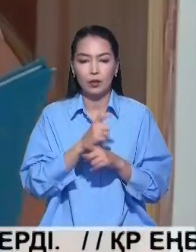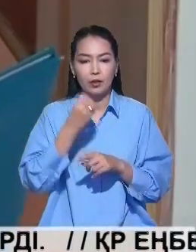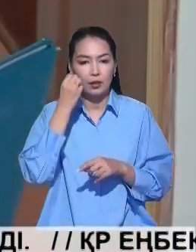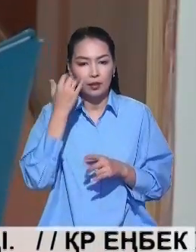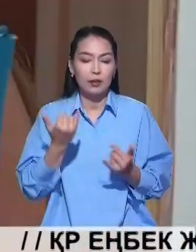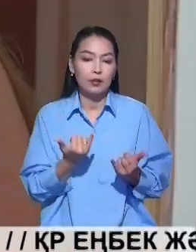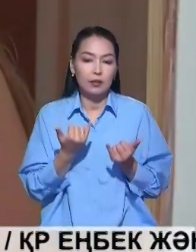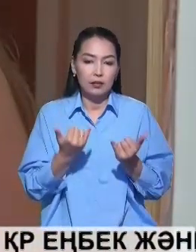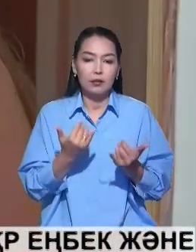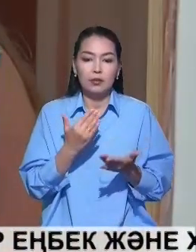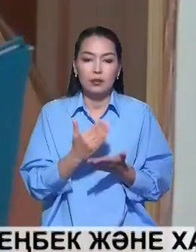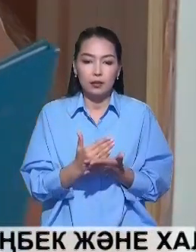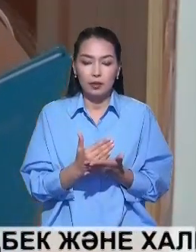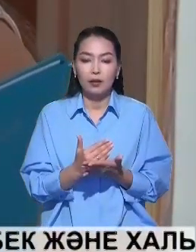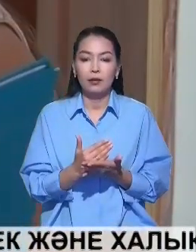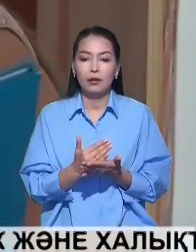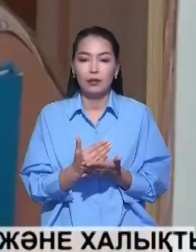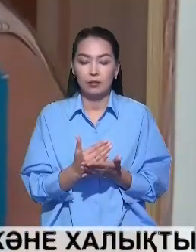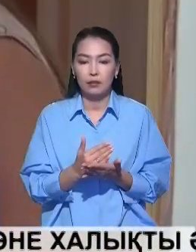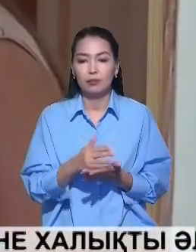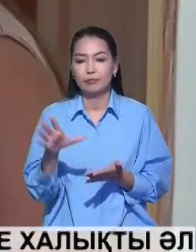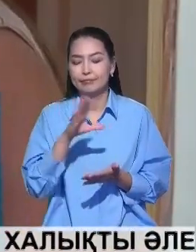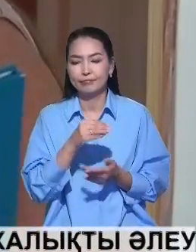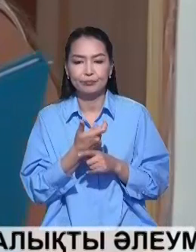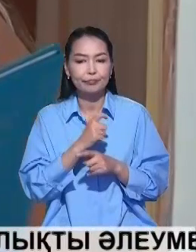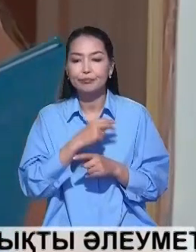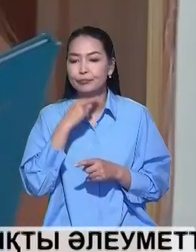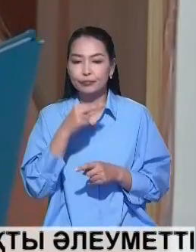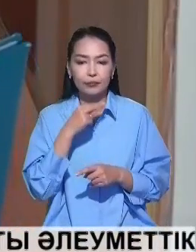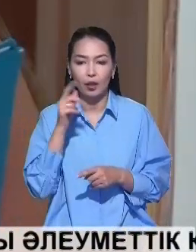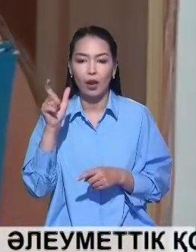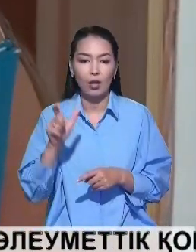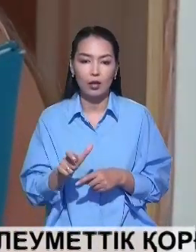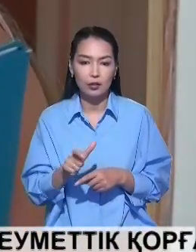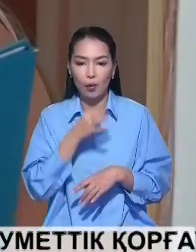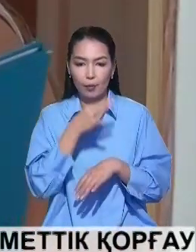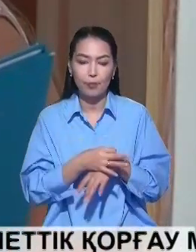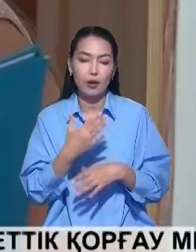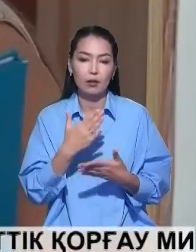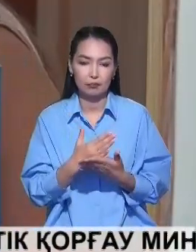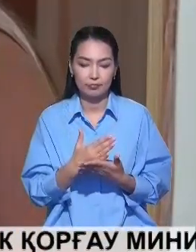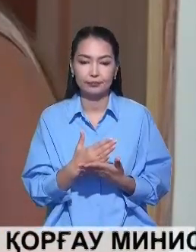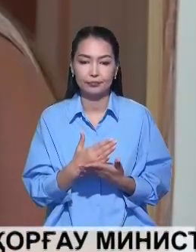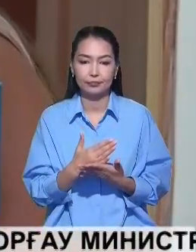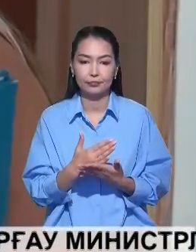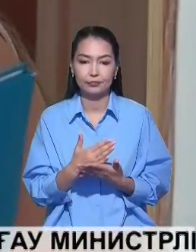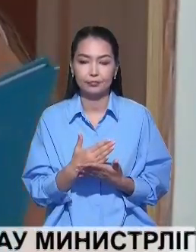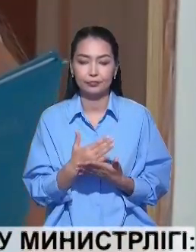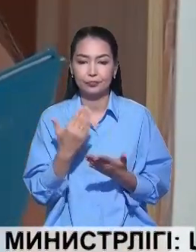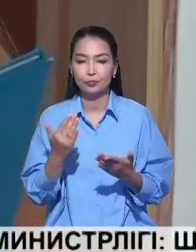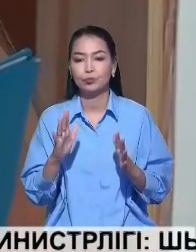бастығым. Өте қағазға мұқият адам. Өте коммуникабельный адам. Деп айтуға